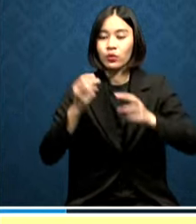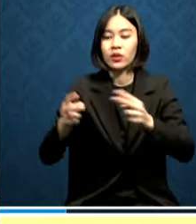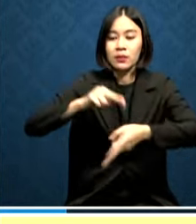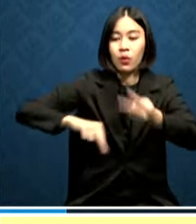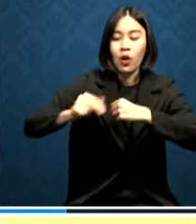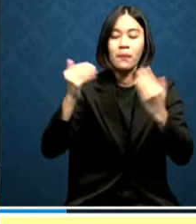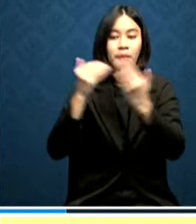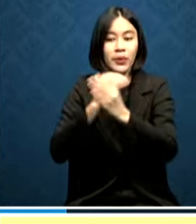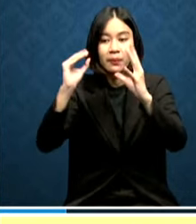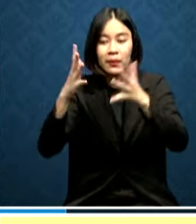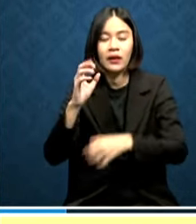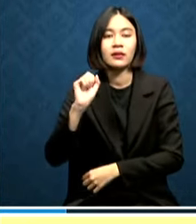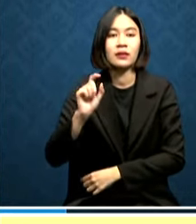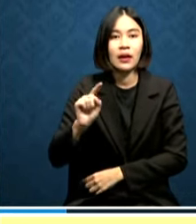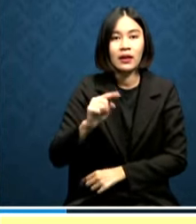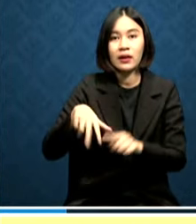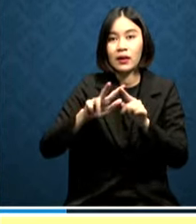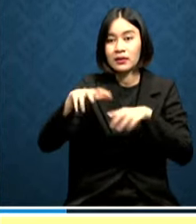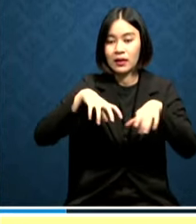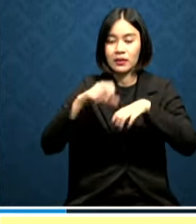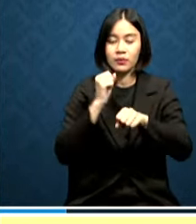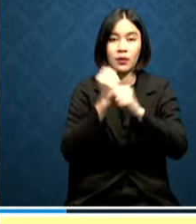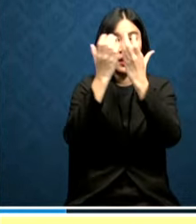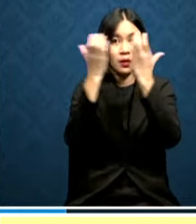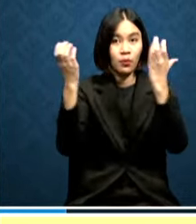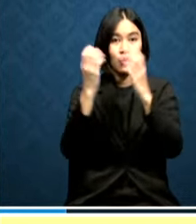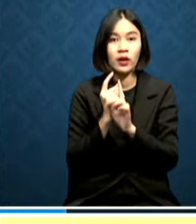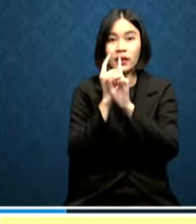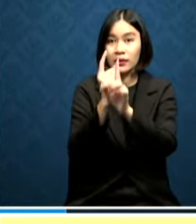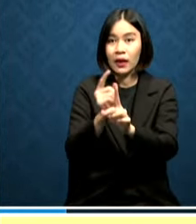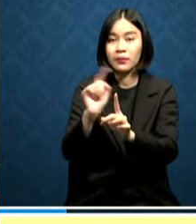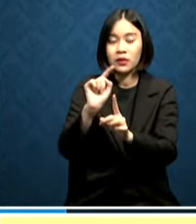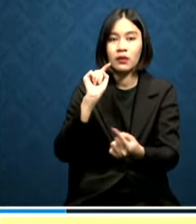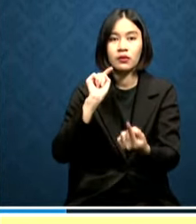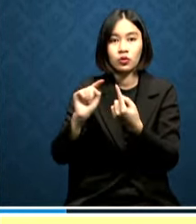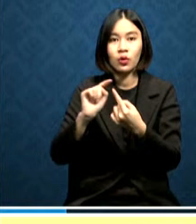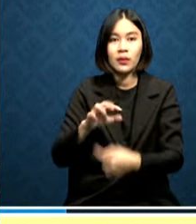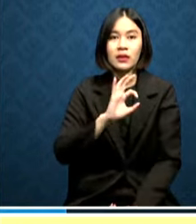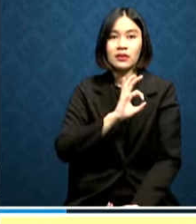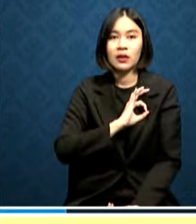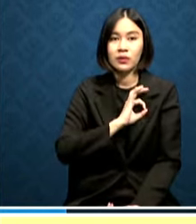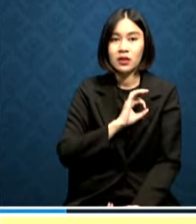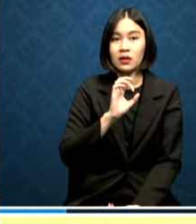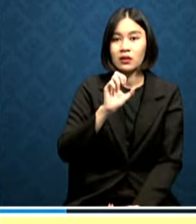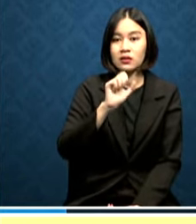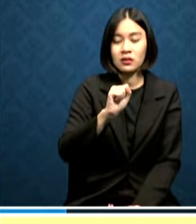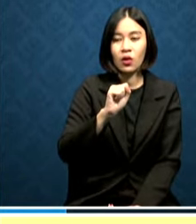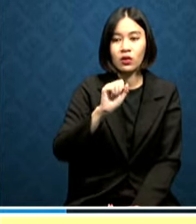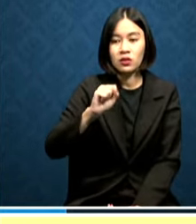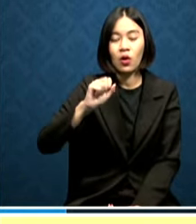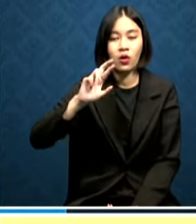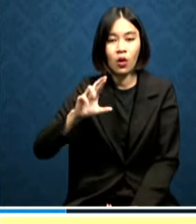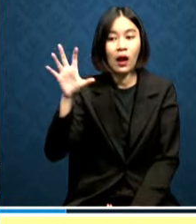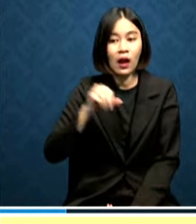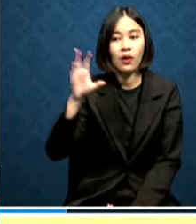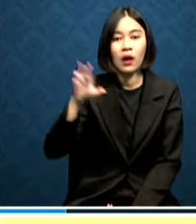หรือไม่คำถามที่3การจัดทำรัฐธรรมนูญนั้นจะให้เป็นไปโดยใช้สมาชิกสภาร่างรัฐธรรมนูญหรือสสร.หรือ